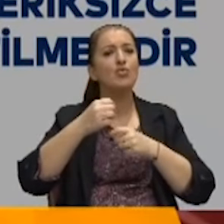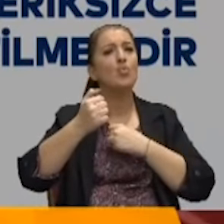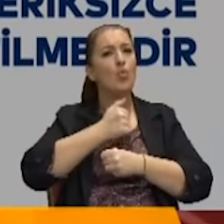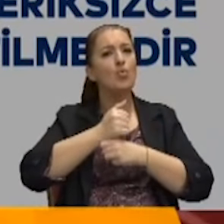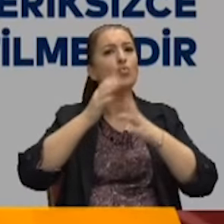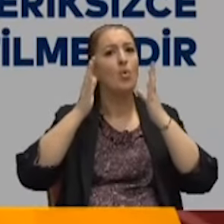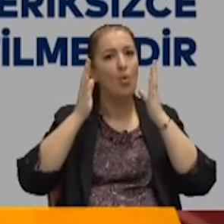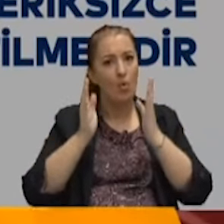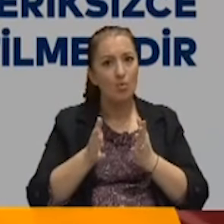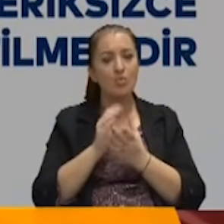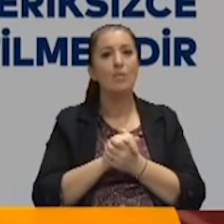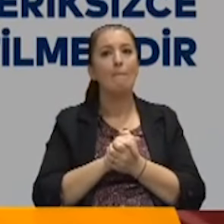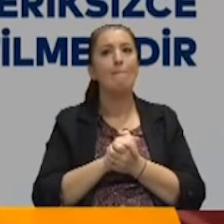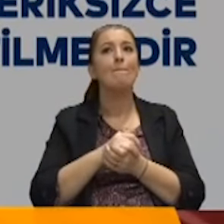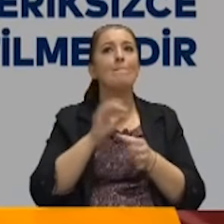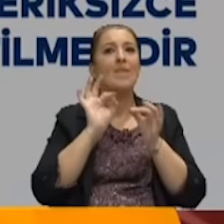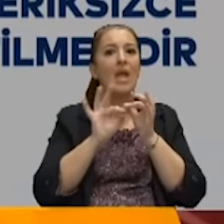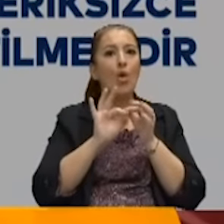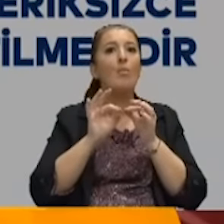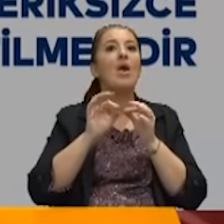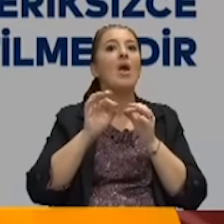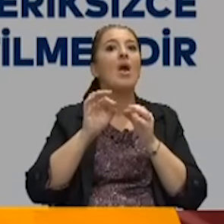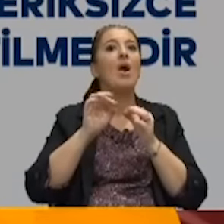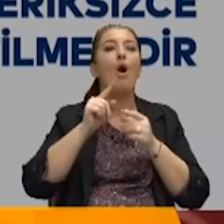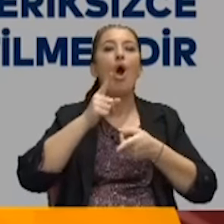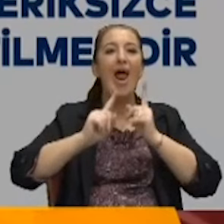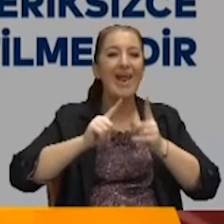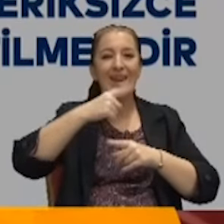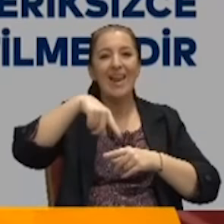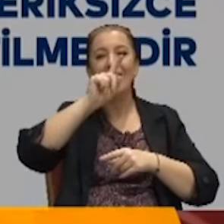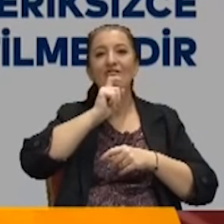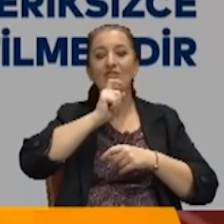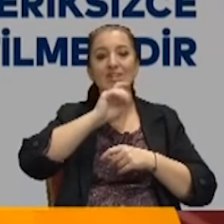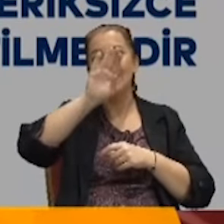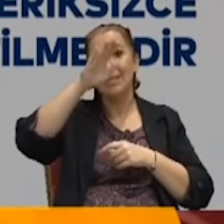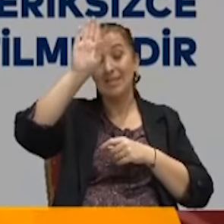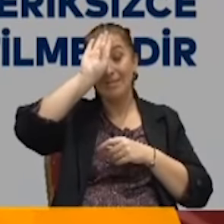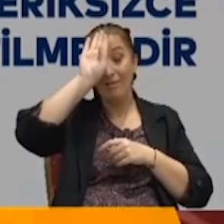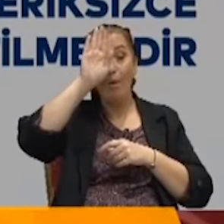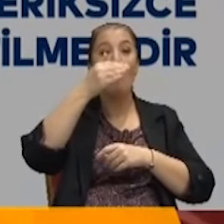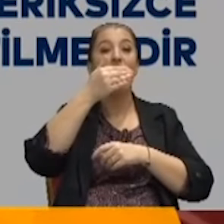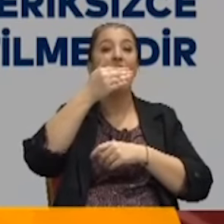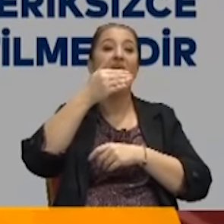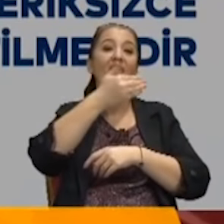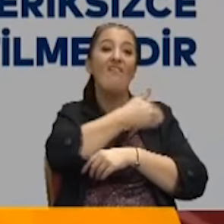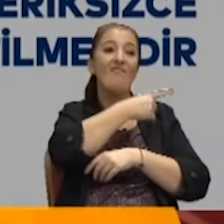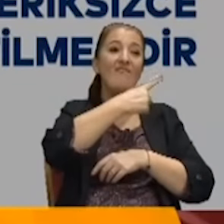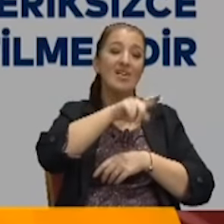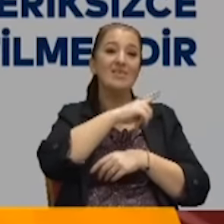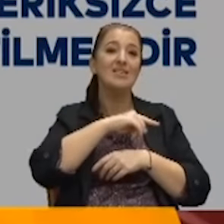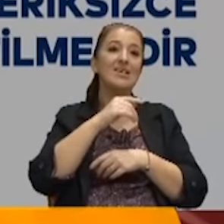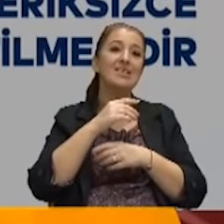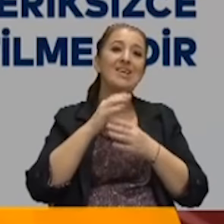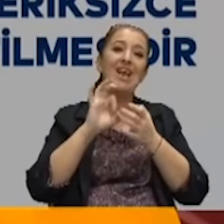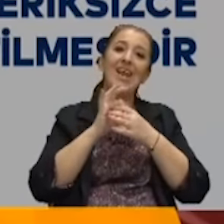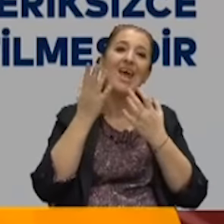uğraşalım, ekonomiyi yönetenlerin yanlışları İstanbul halkının boynuna ne yazık ki ve